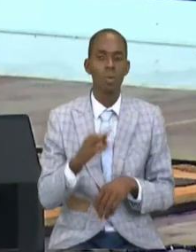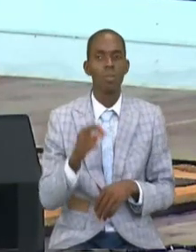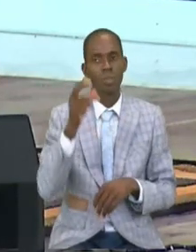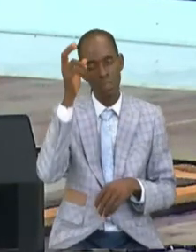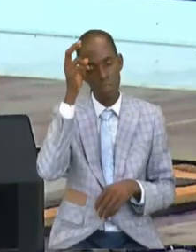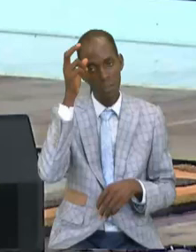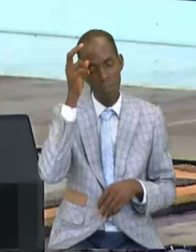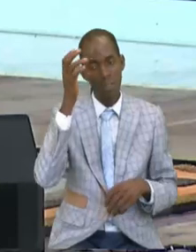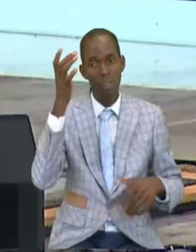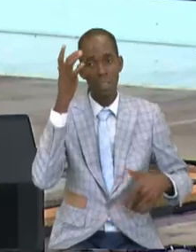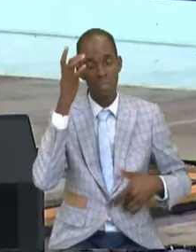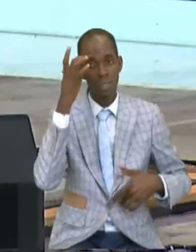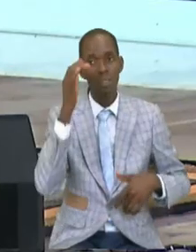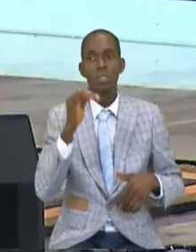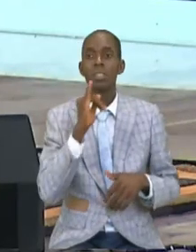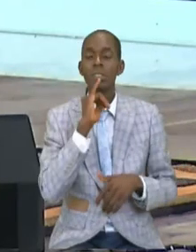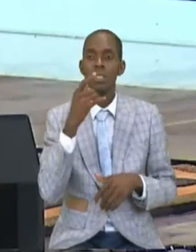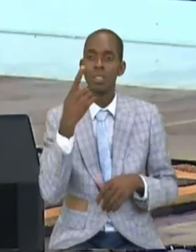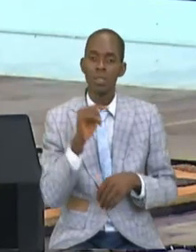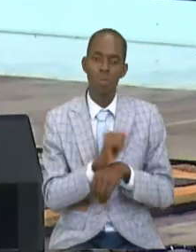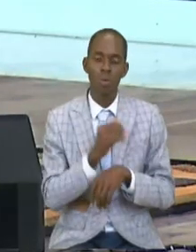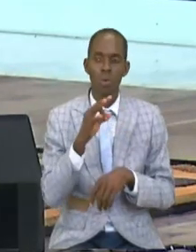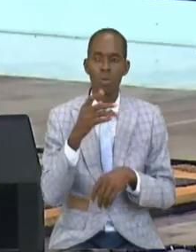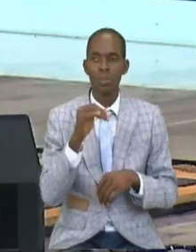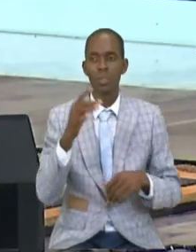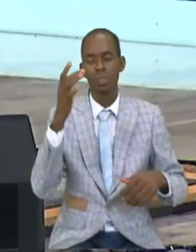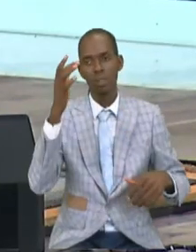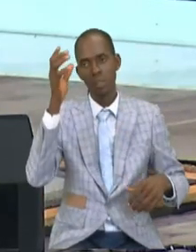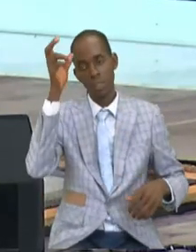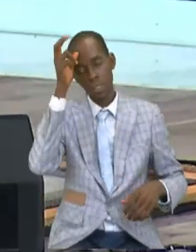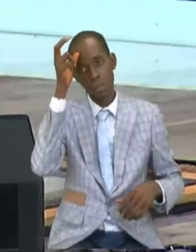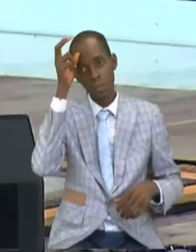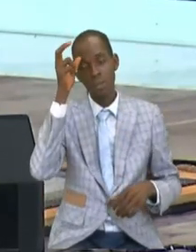diable. L'infirmité est l'œuvre du diable.